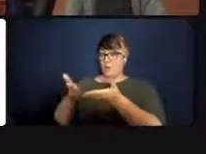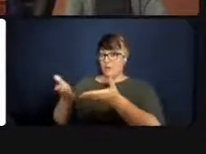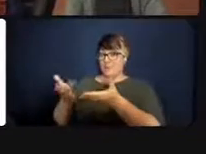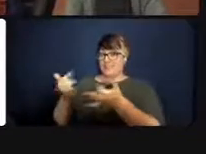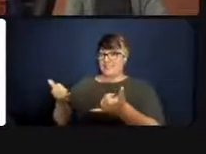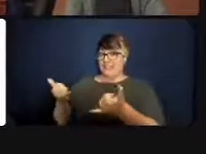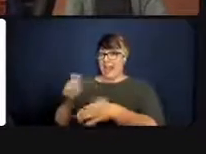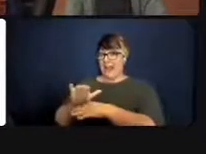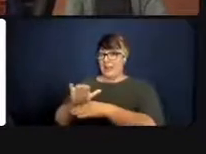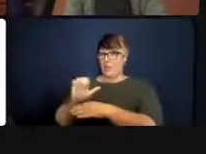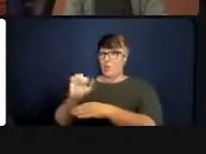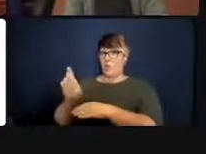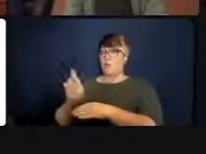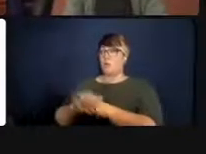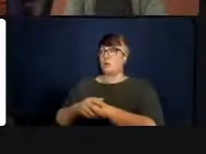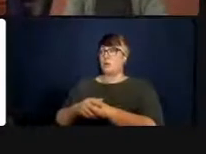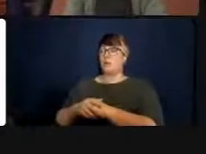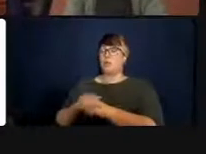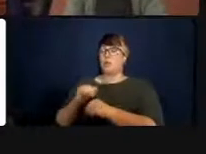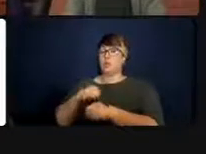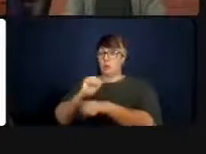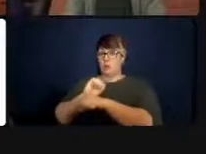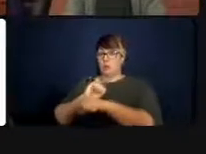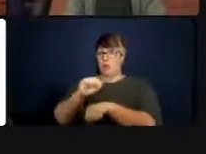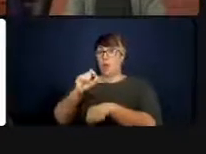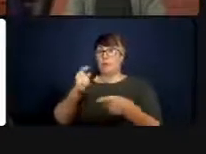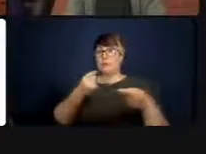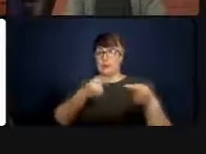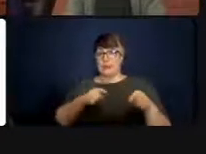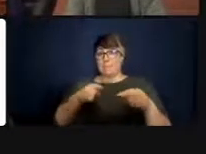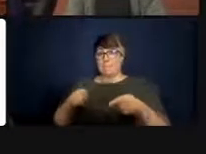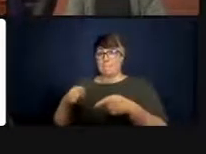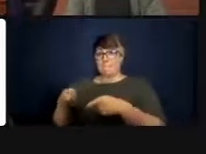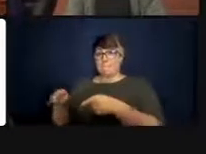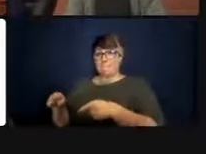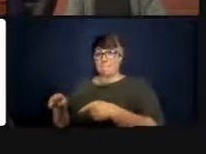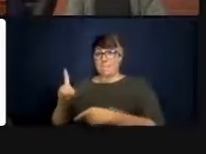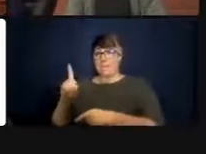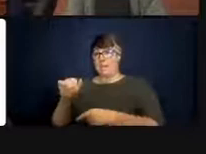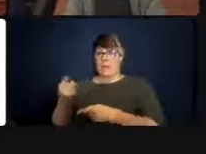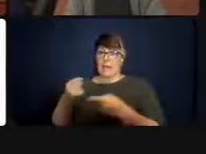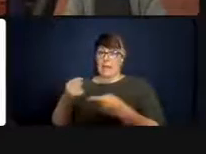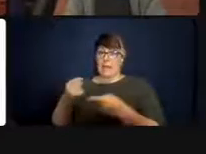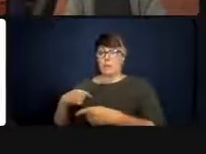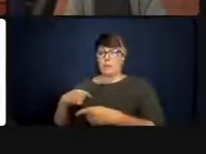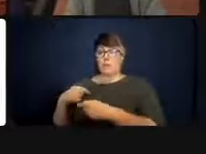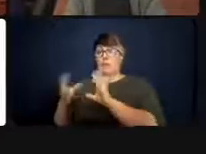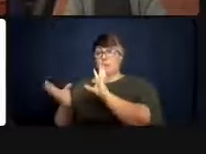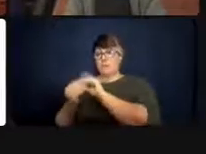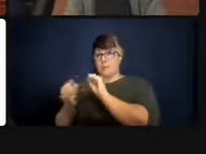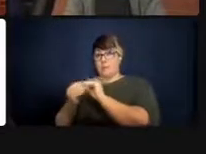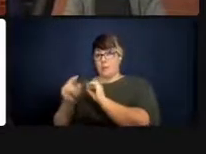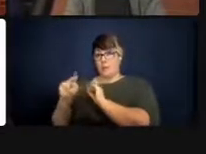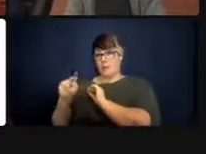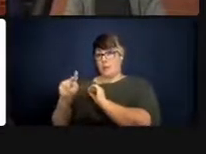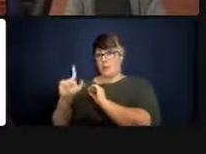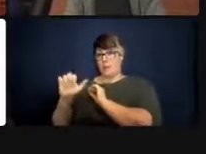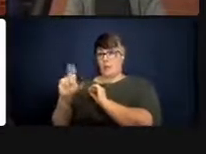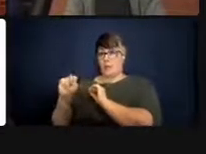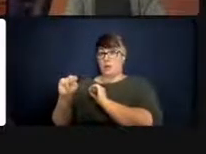uliotengwa? Je, tutatumia muda ambao tayari tumezungumzia au kuna